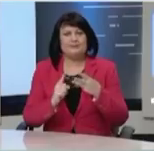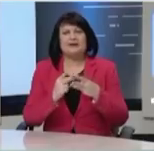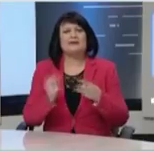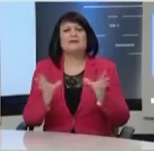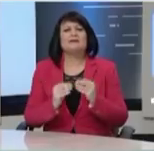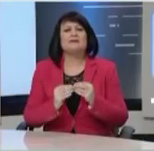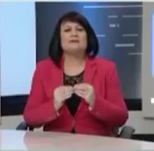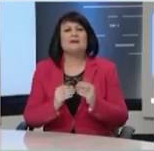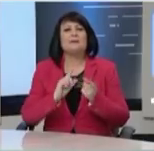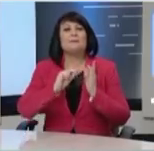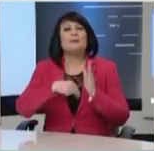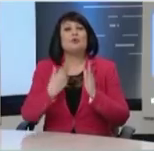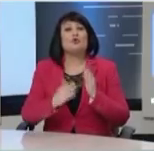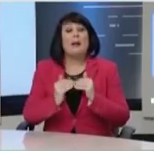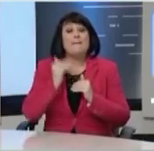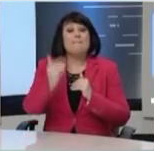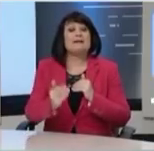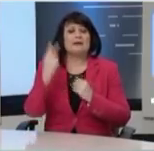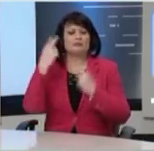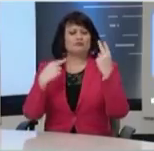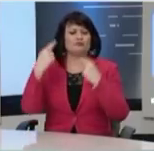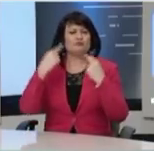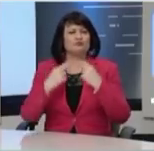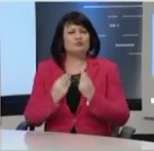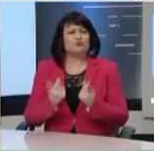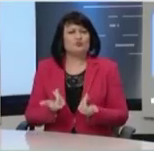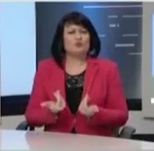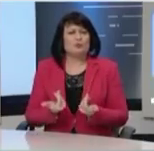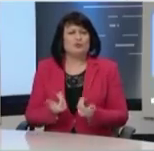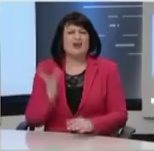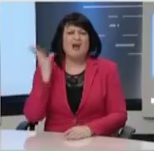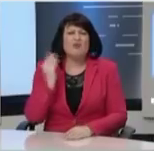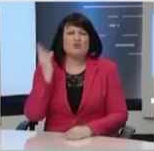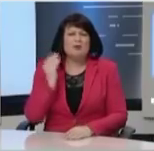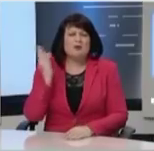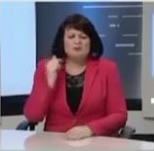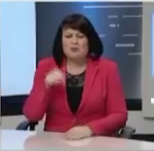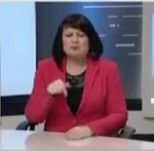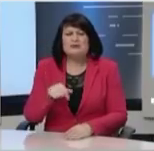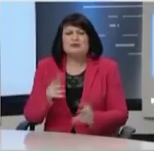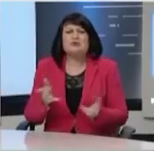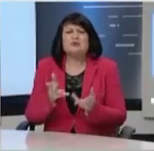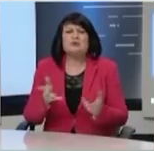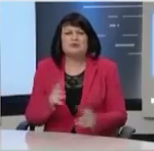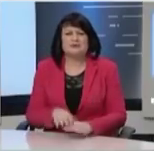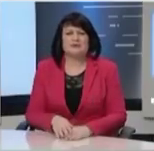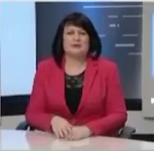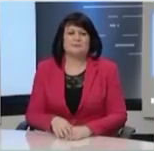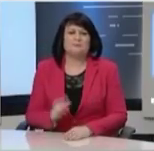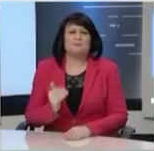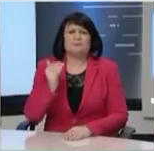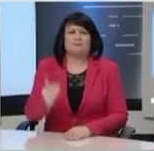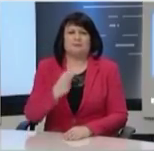αφορά τη μεταμνημονιακή παρακολούθηση. Και τι δεν ακούσαμε σε αυτήν εδώ την αίθουσα. Για παράταση